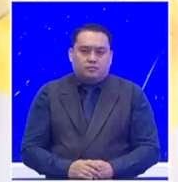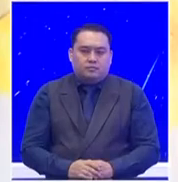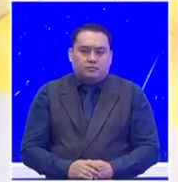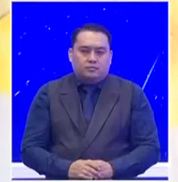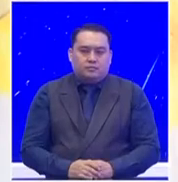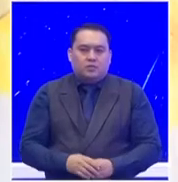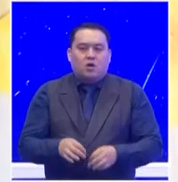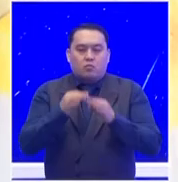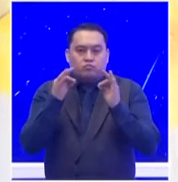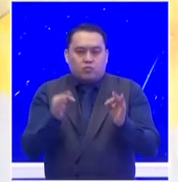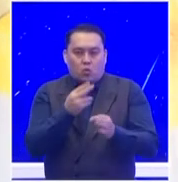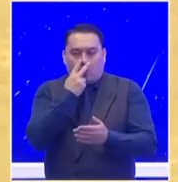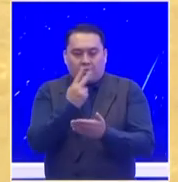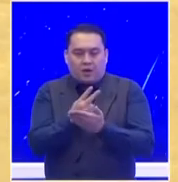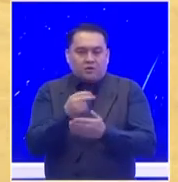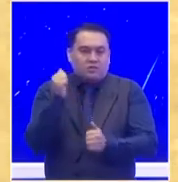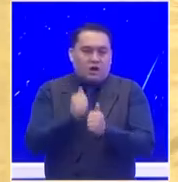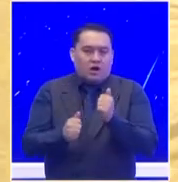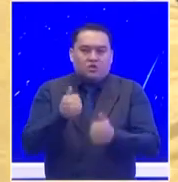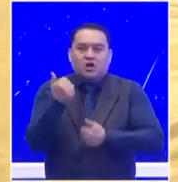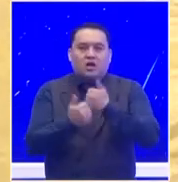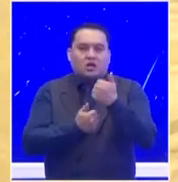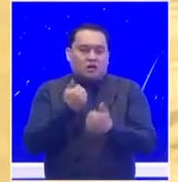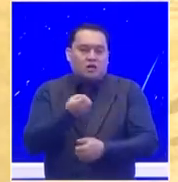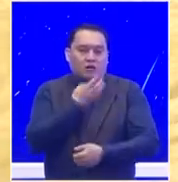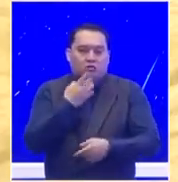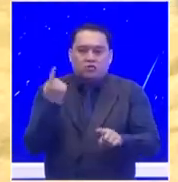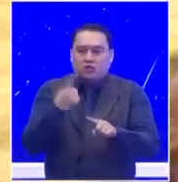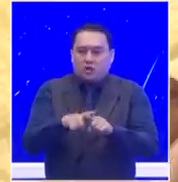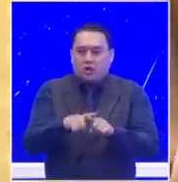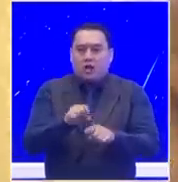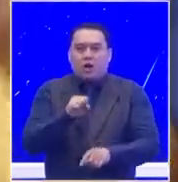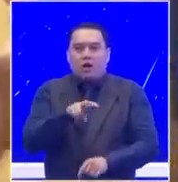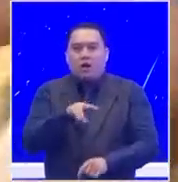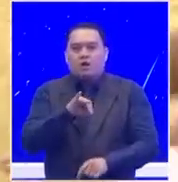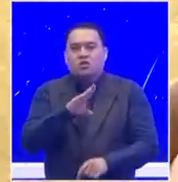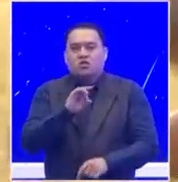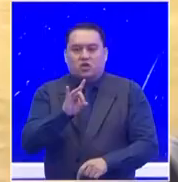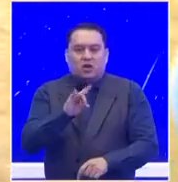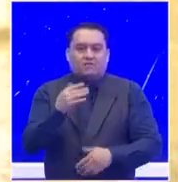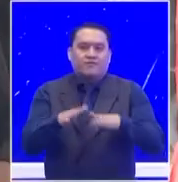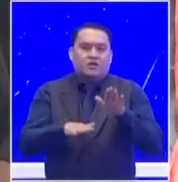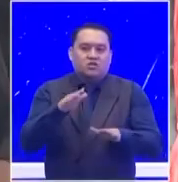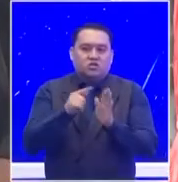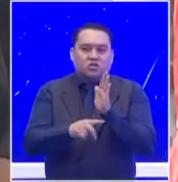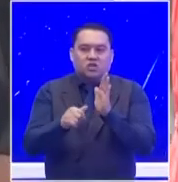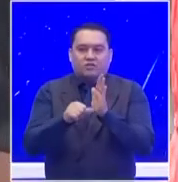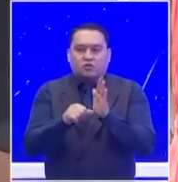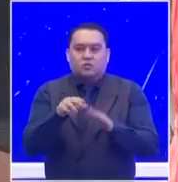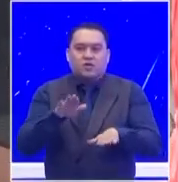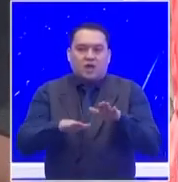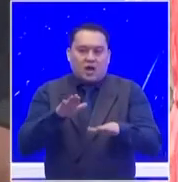И такие приемы борцы демонстрируют практически в каждом поединке. Хорошую технику показал Алишер Жаудаспай, весовой категории 68